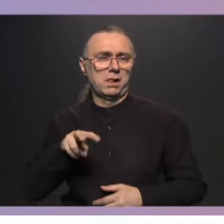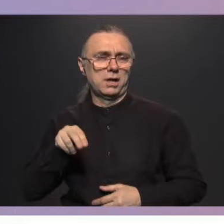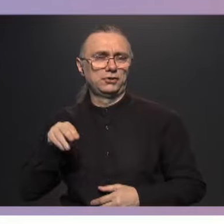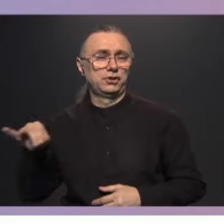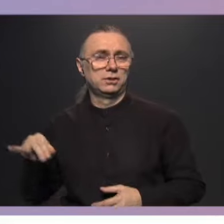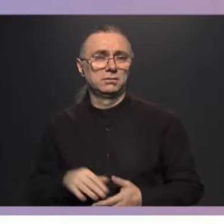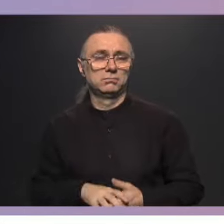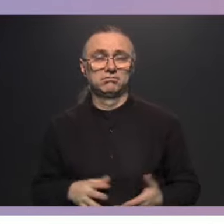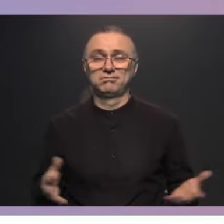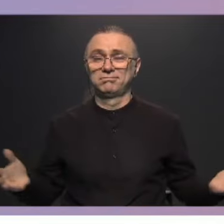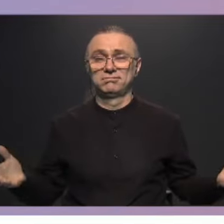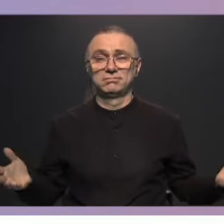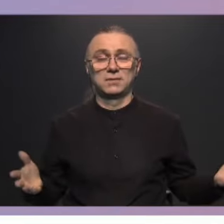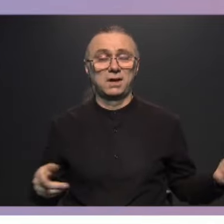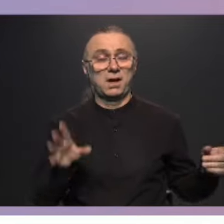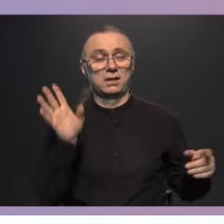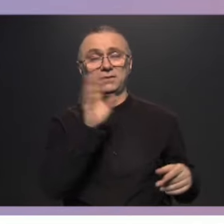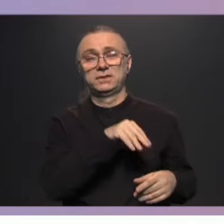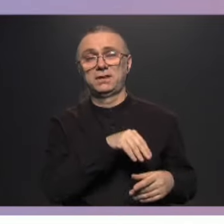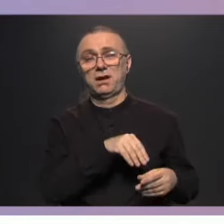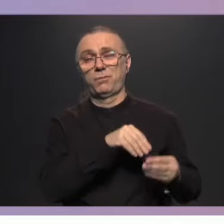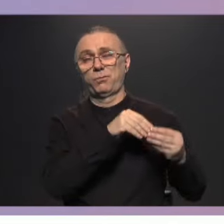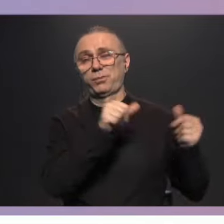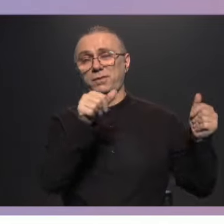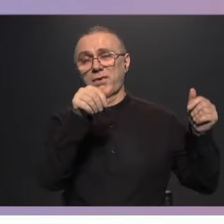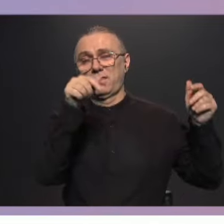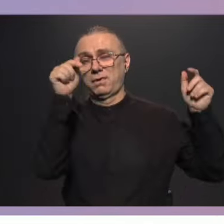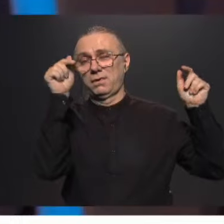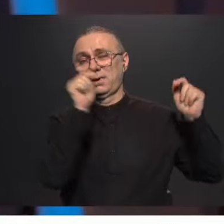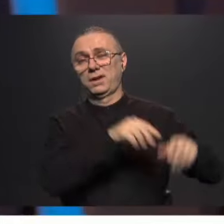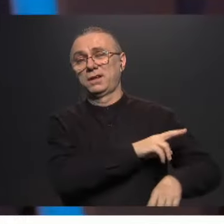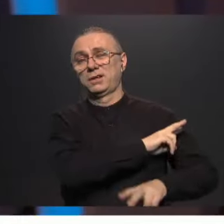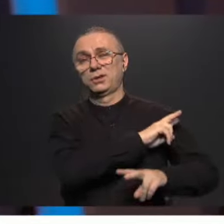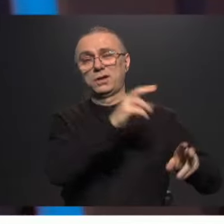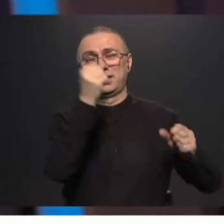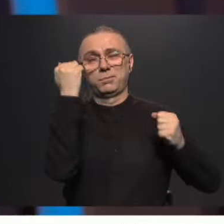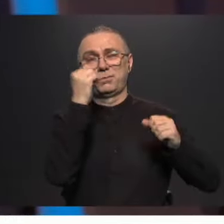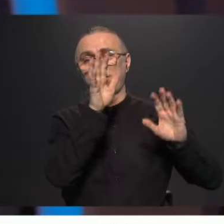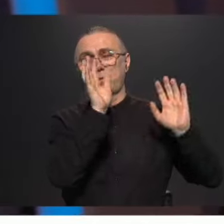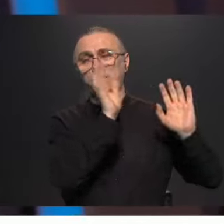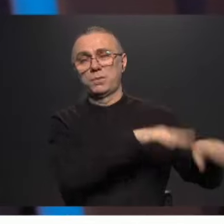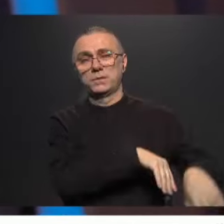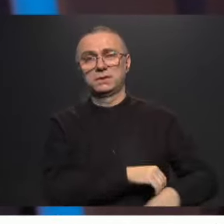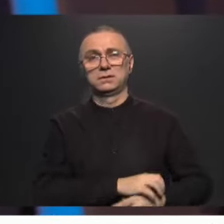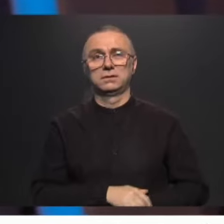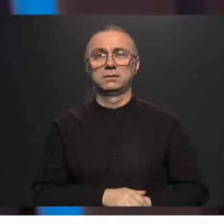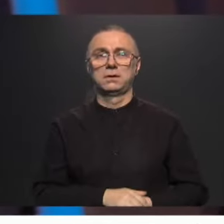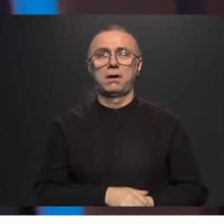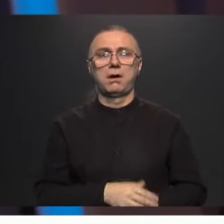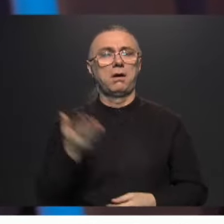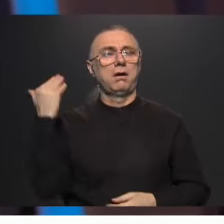лету. То есть они канули куда-то на дно истории, и кто их помнит. А между тем, когда их жертвы возвысились